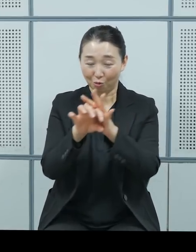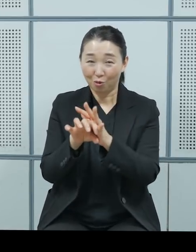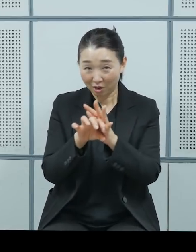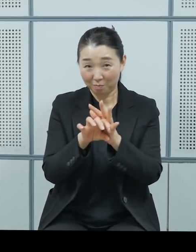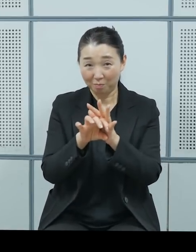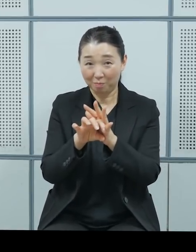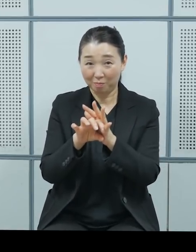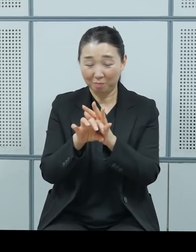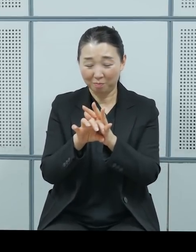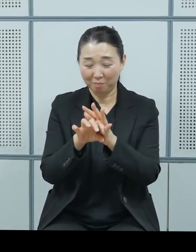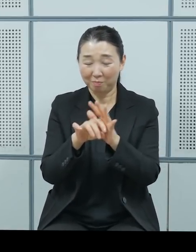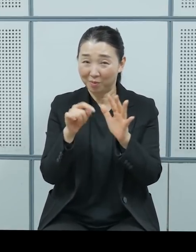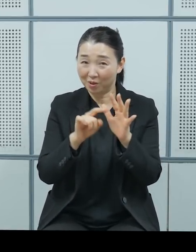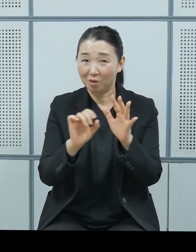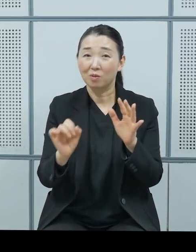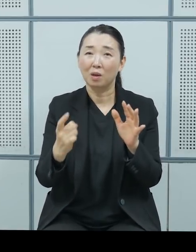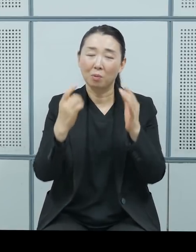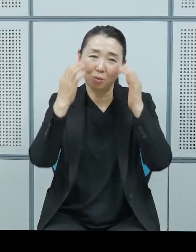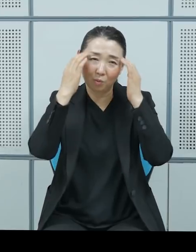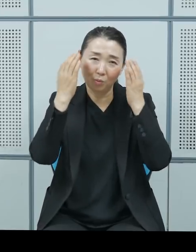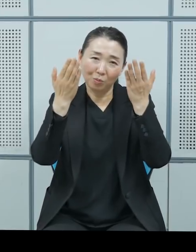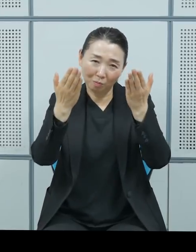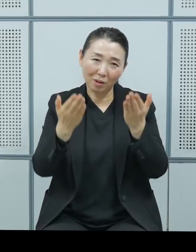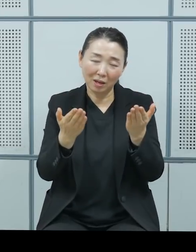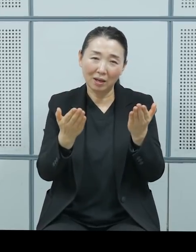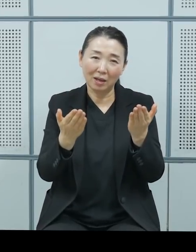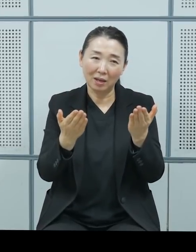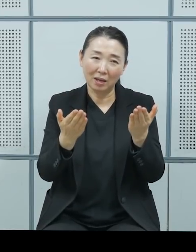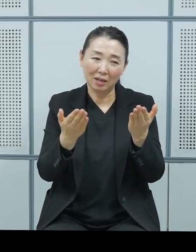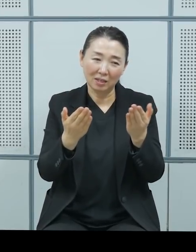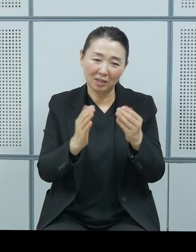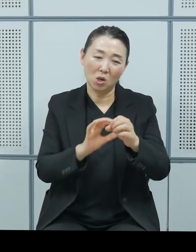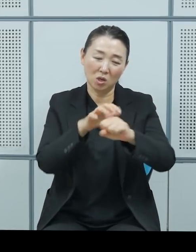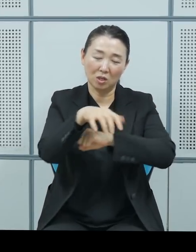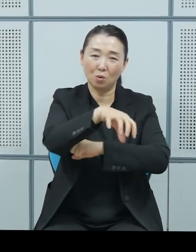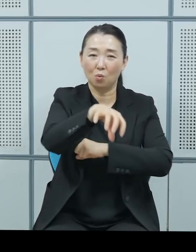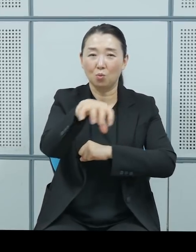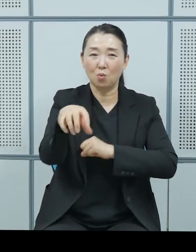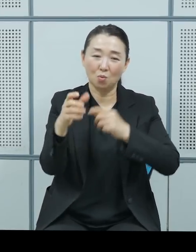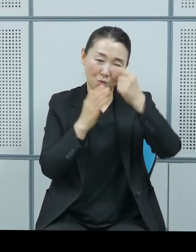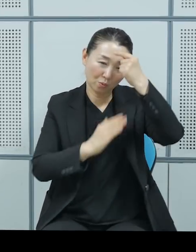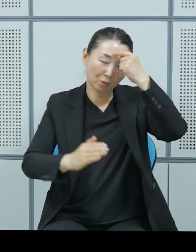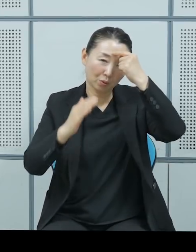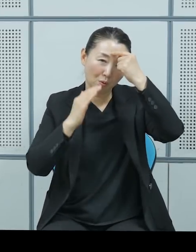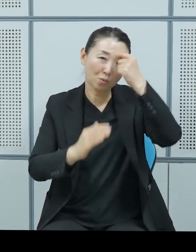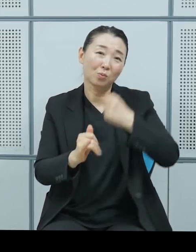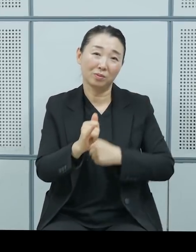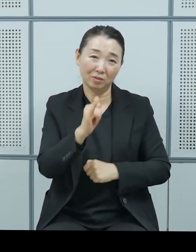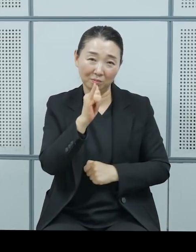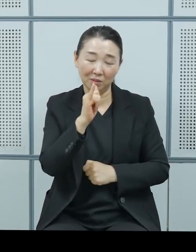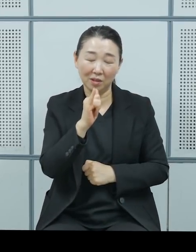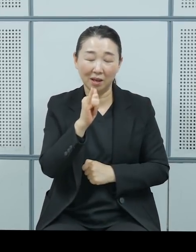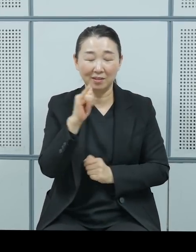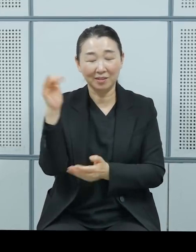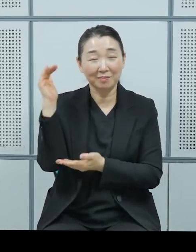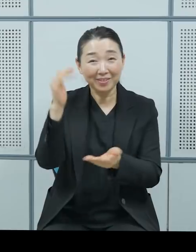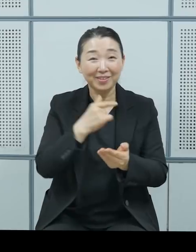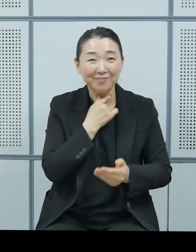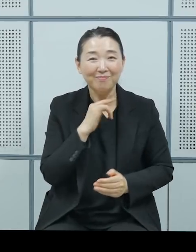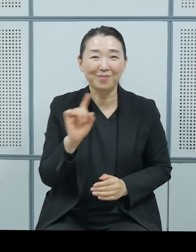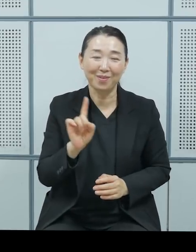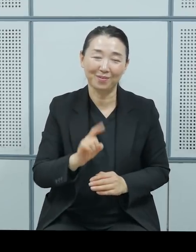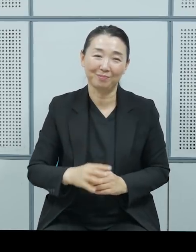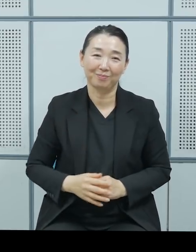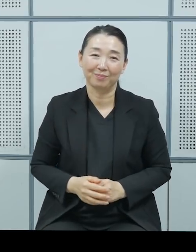코로나19로서 19 바이러스 때문에 고통받는 많은 우리 전 세계 우리 성도님들 어떤 메시지를 전해주고